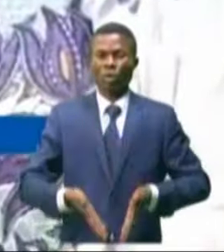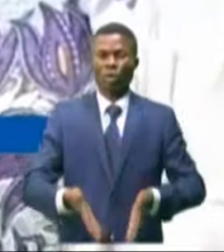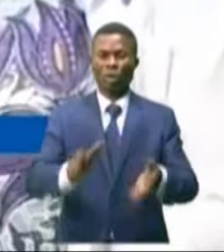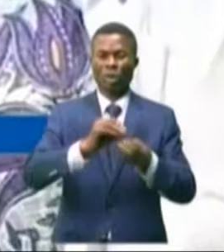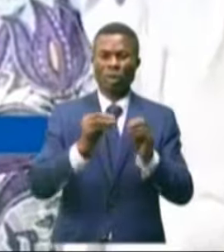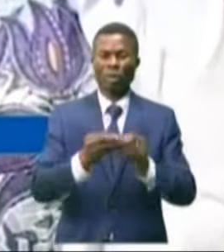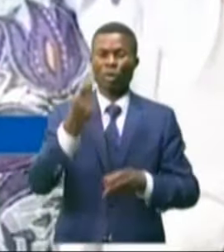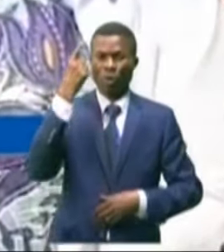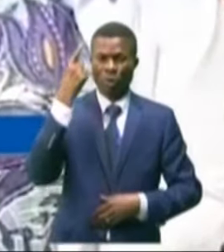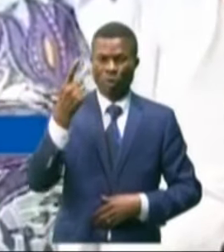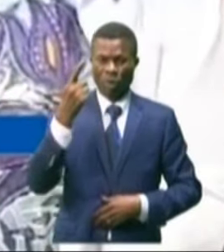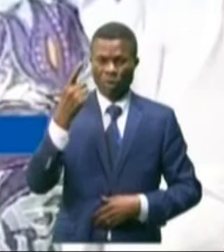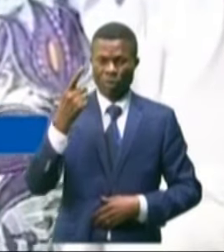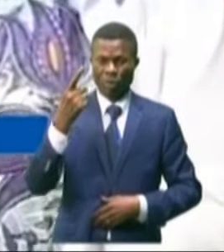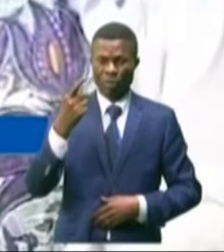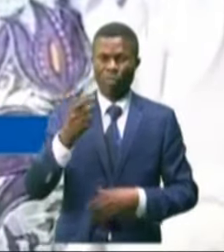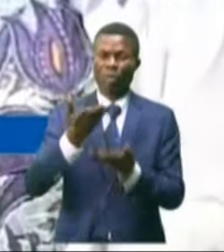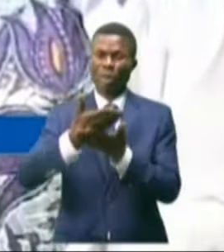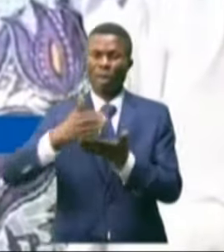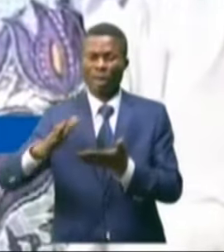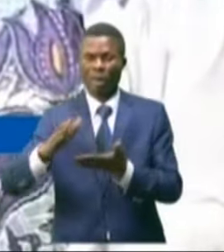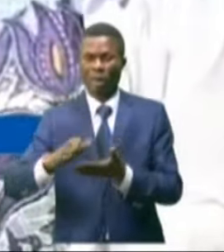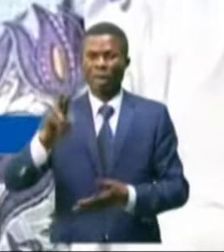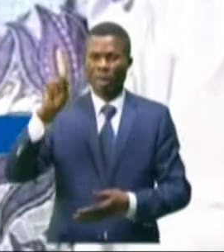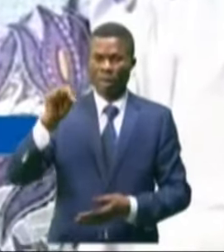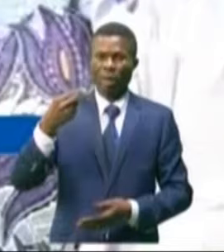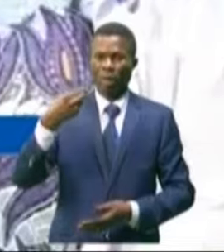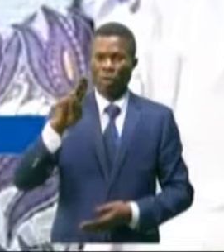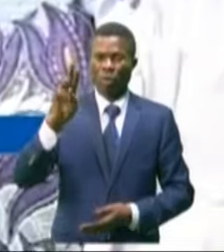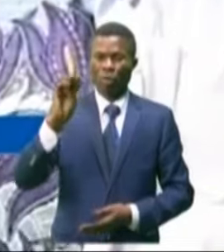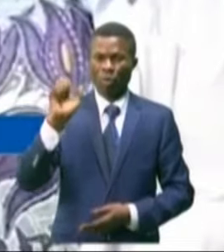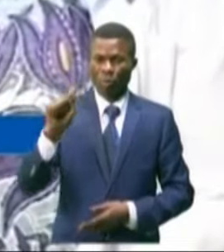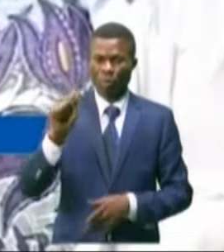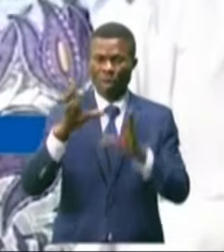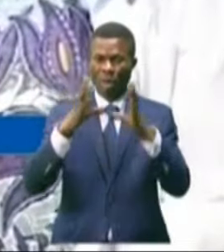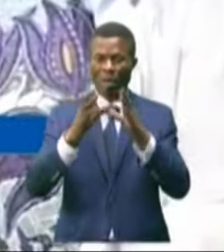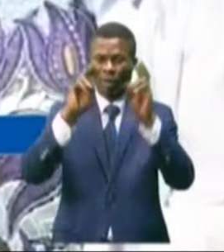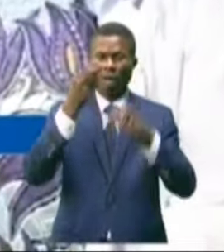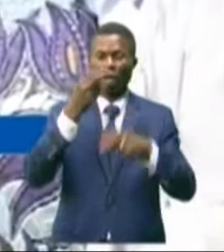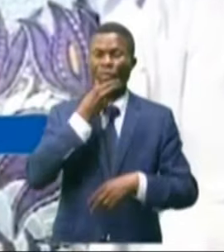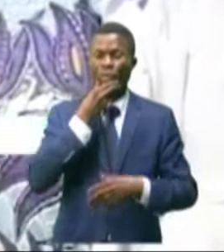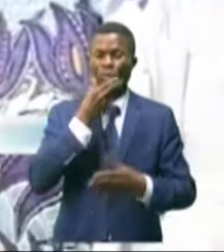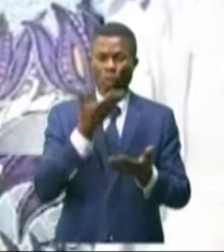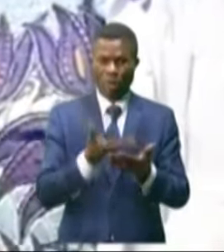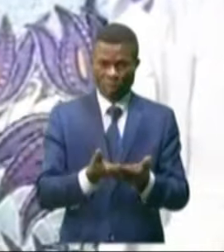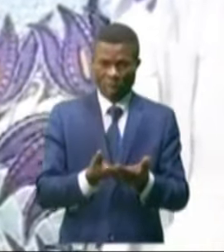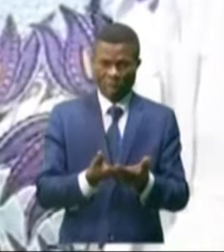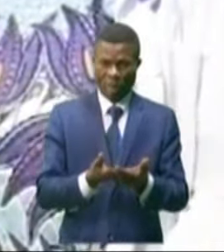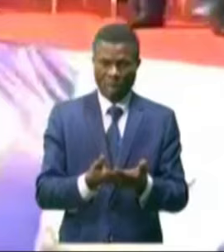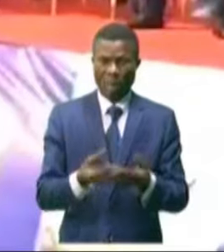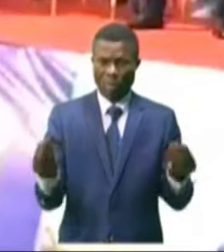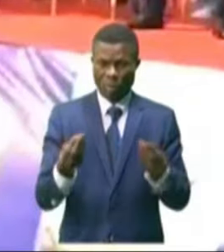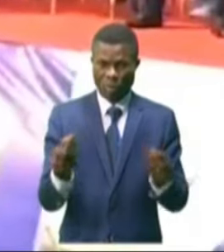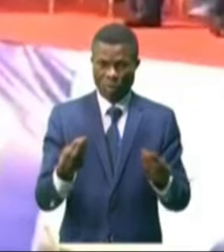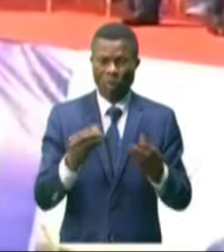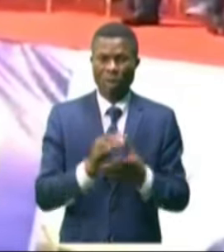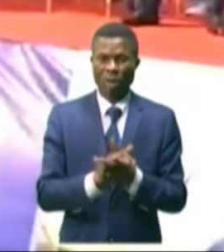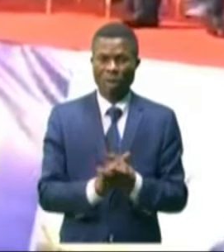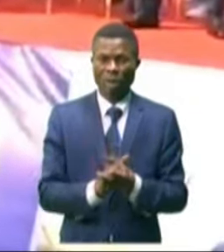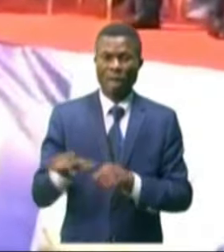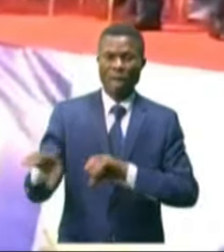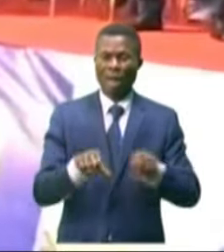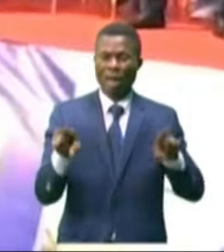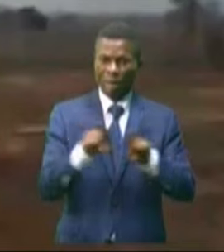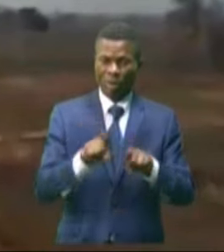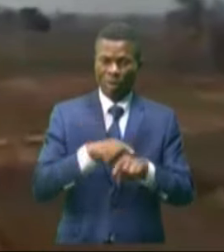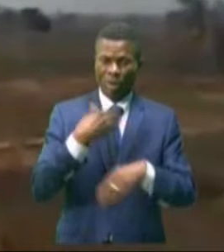numéro 1 dans sa section Ngouba-Mbujimayi et cela fait suite à la même cérémonie que nous avions